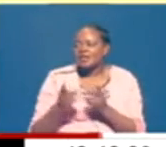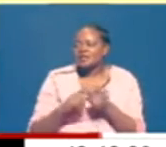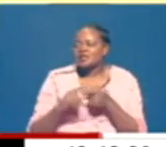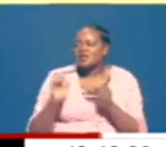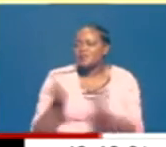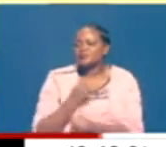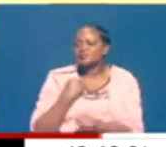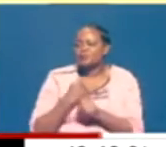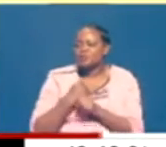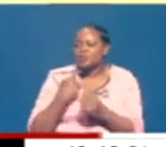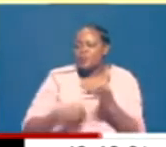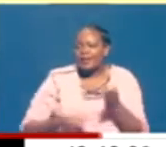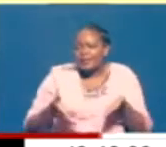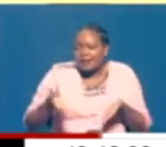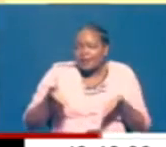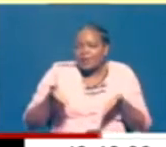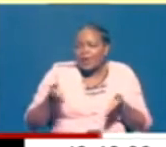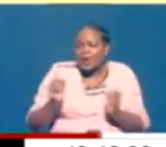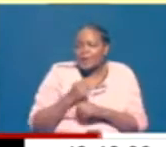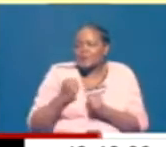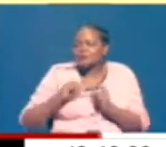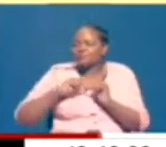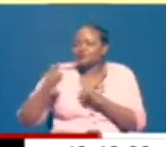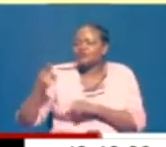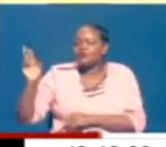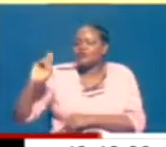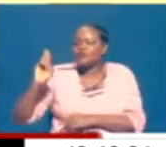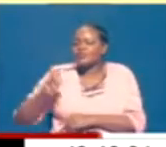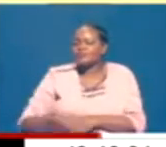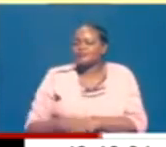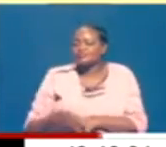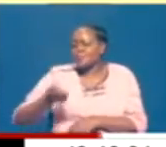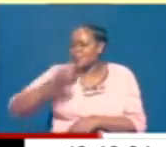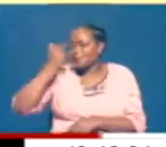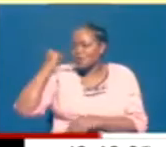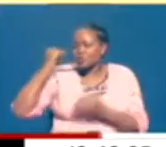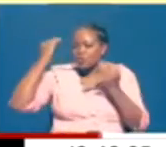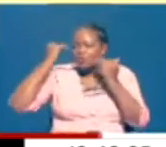kutendeka wakati huu ni kuipeleka kwa referendum. Kwa sababu Court of